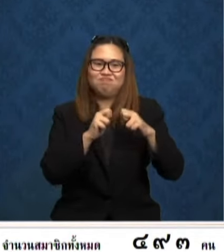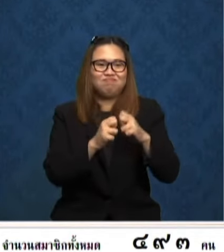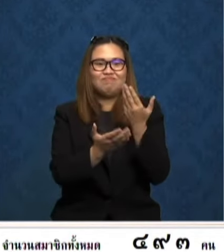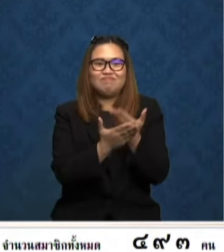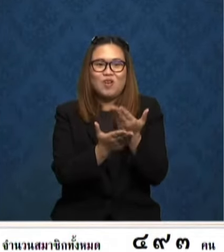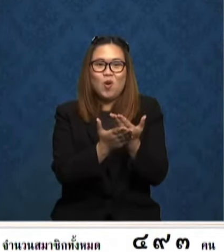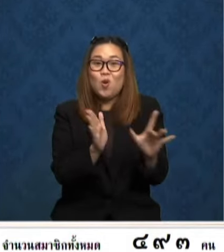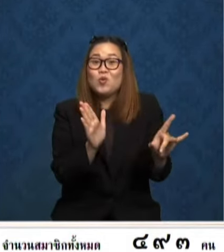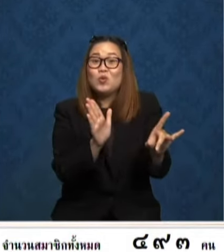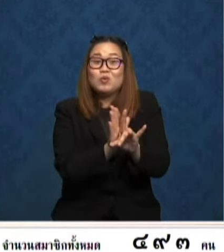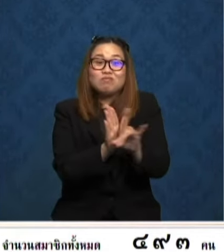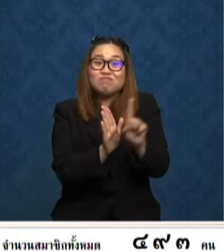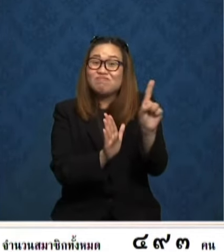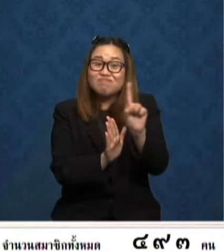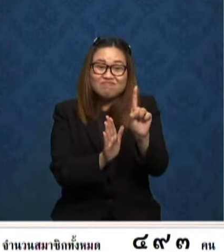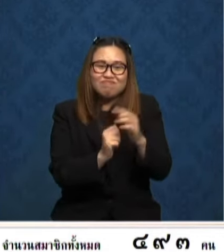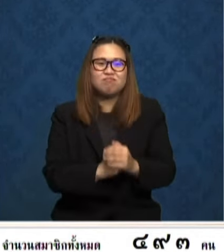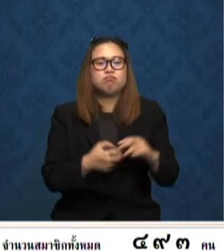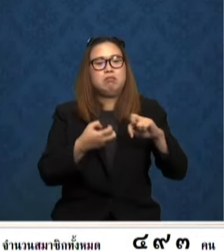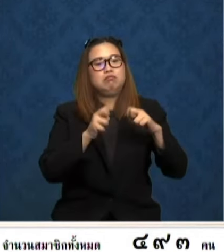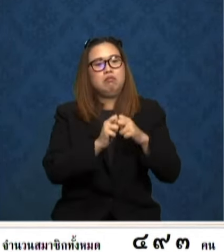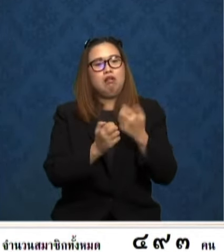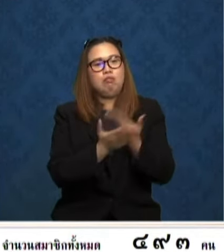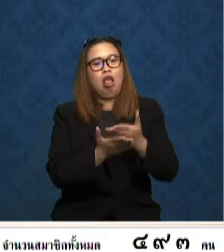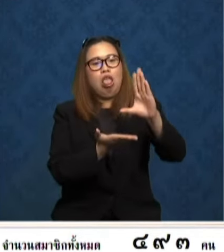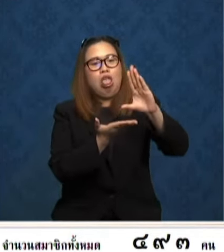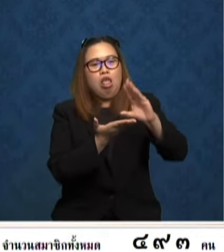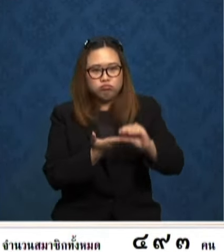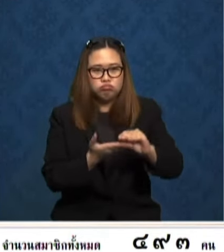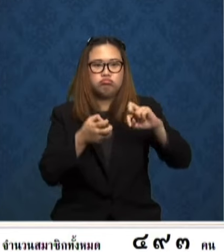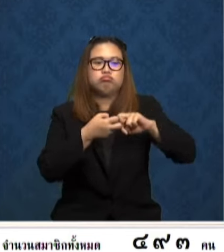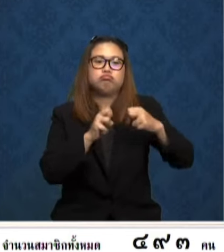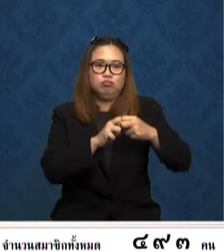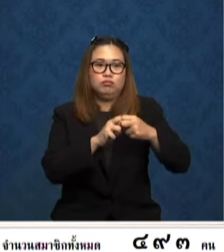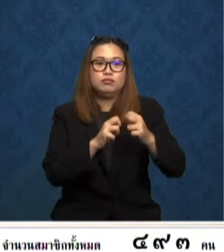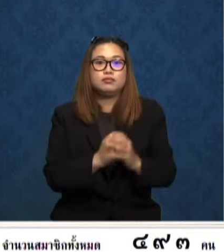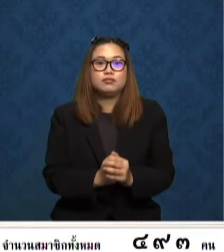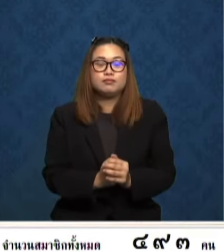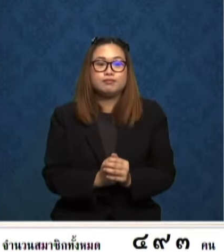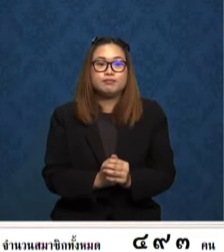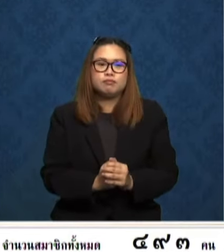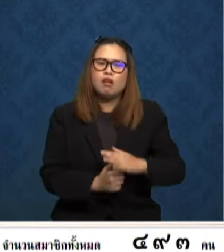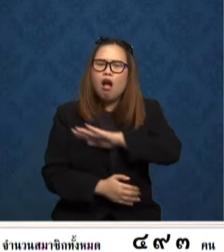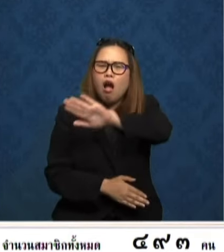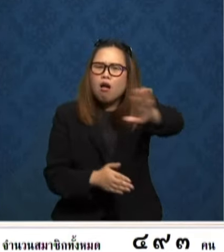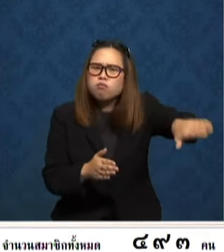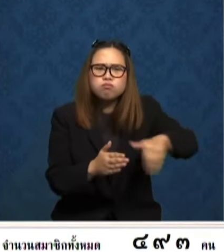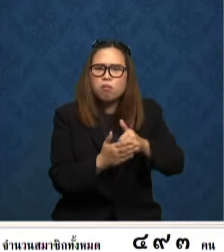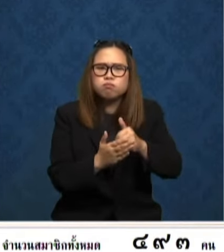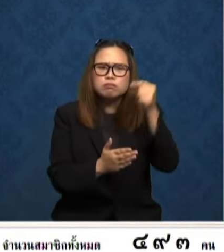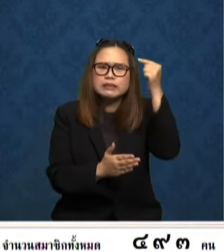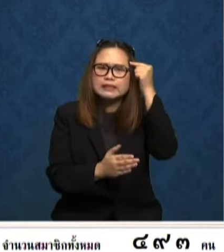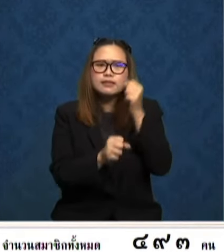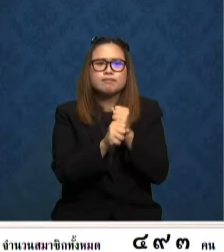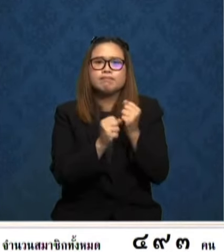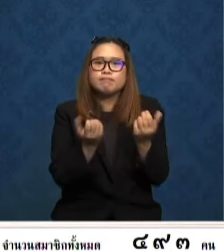ปสู่วิกฤตการคลังได้ในที่สุดคำถามก็คือแล้วเราจะทำกันอย่างไรเพื่อยับ